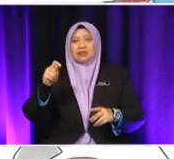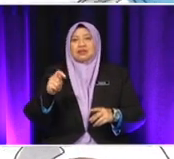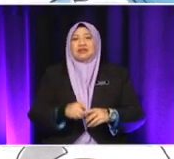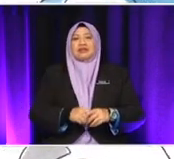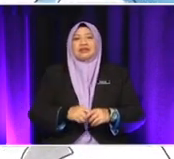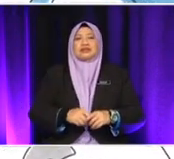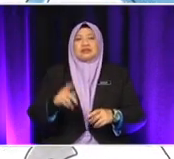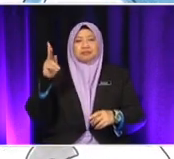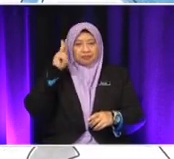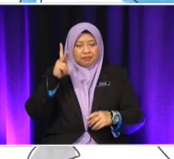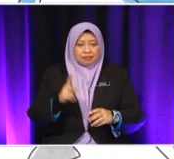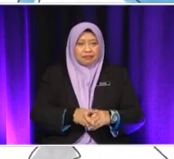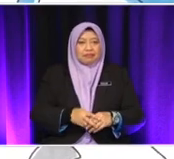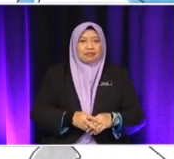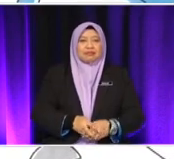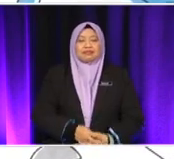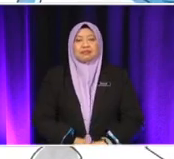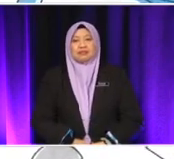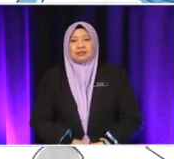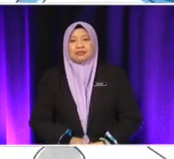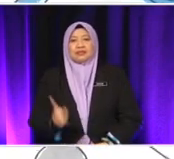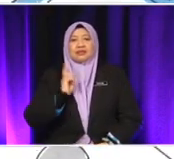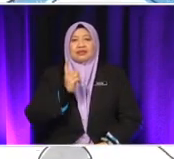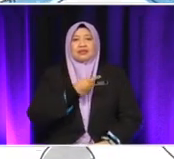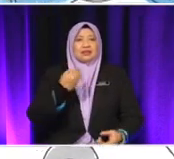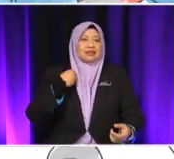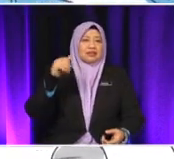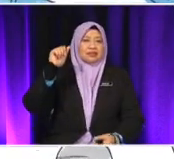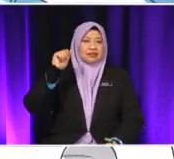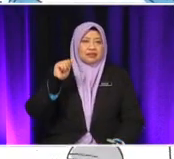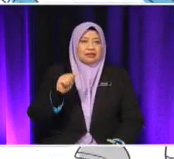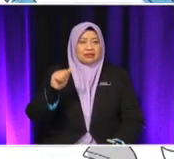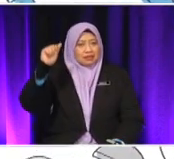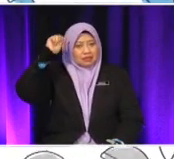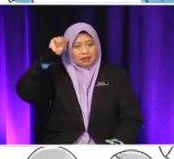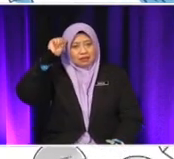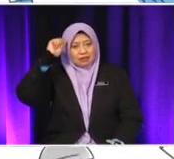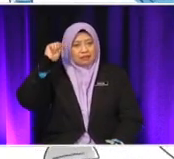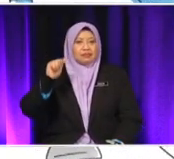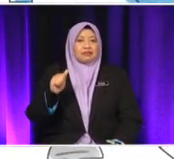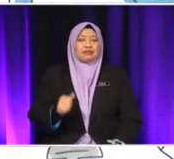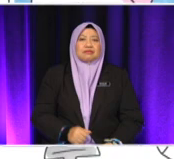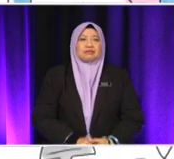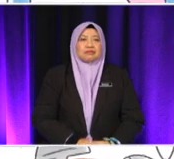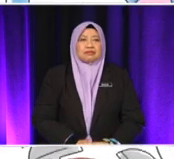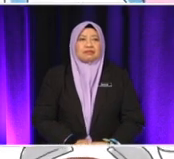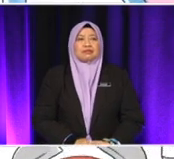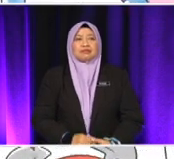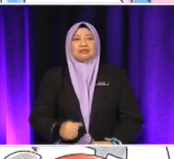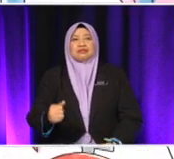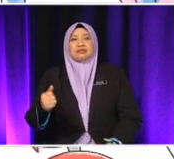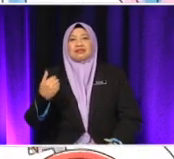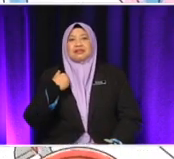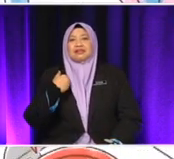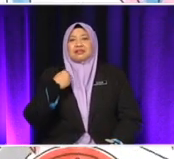Syekh kita ada ide dan kita ada aman baik kita bersama dengan se menyumbang dan tiga